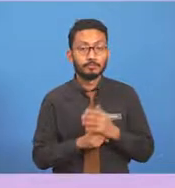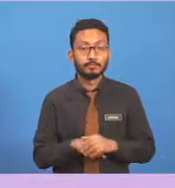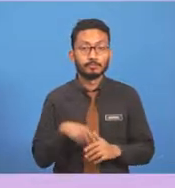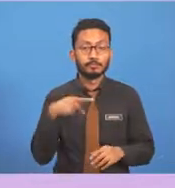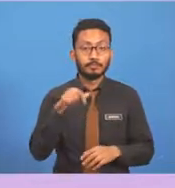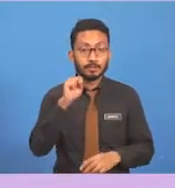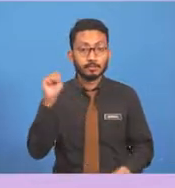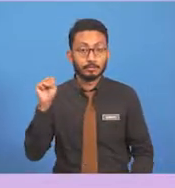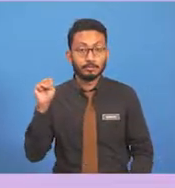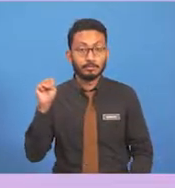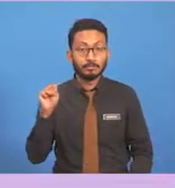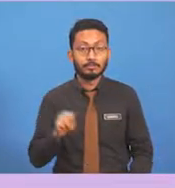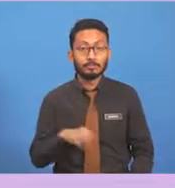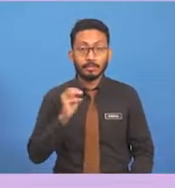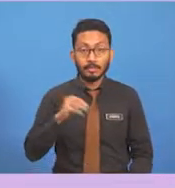murid,